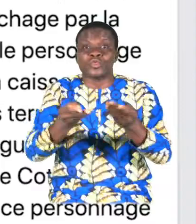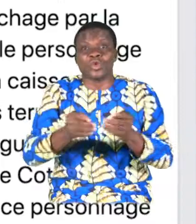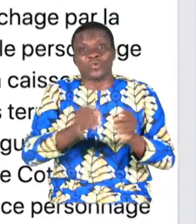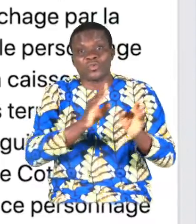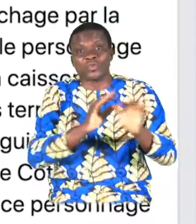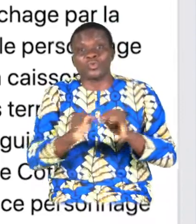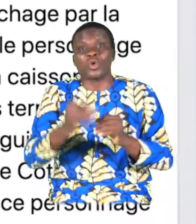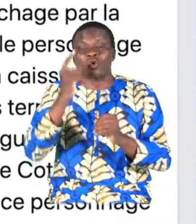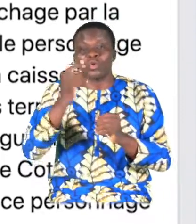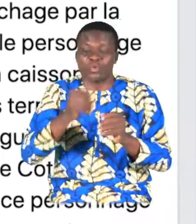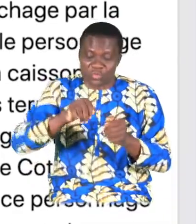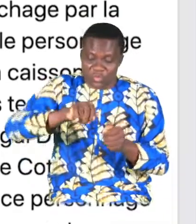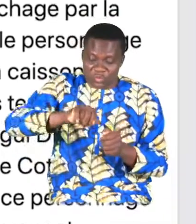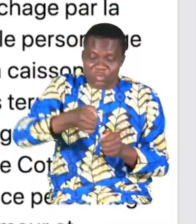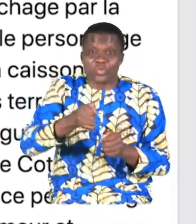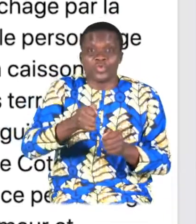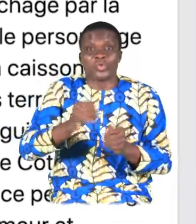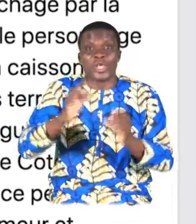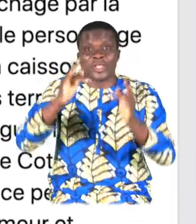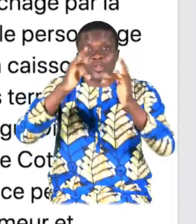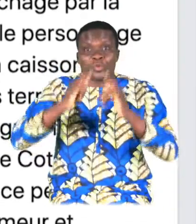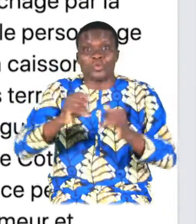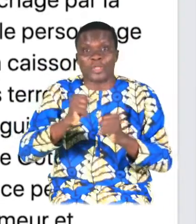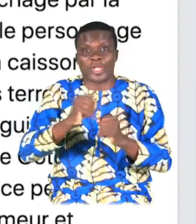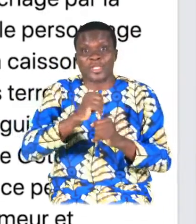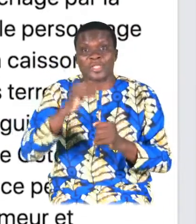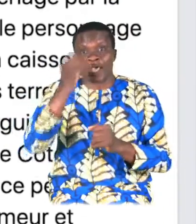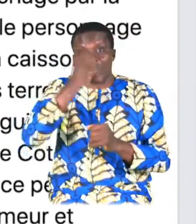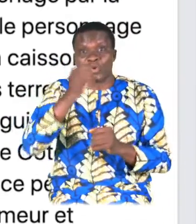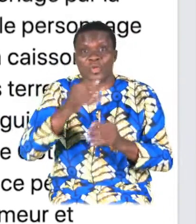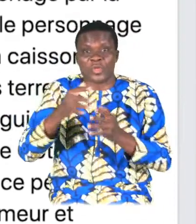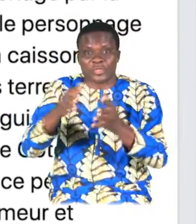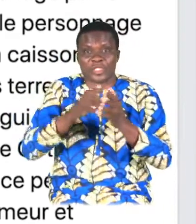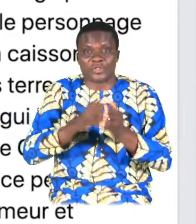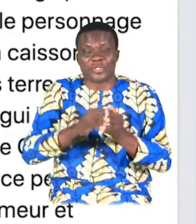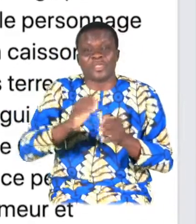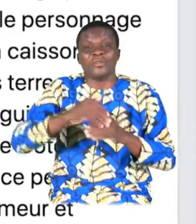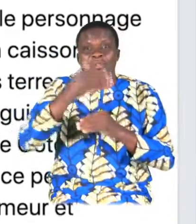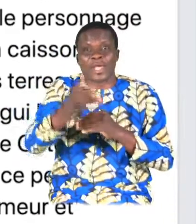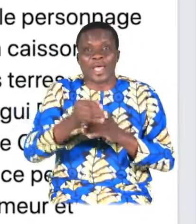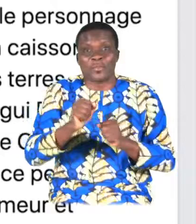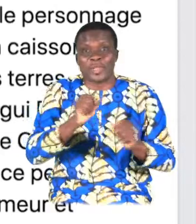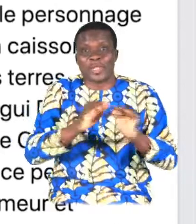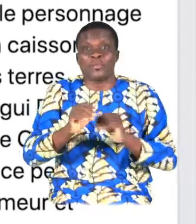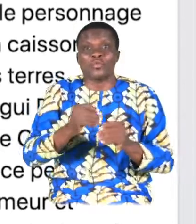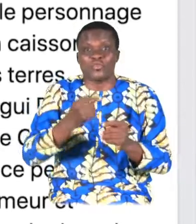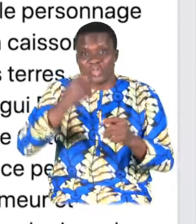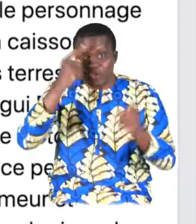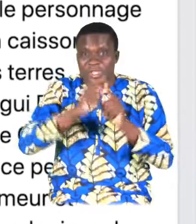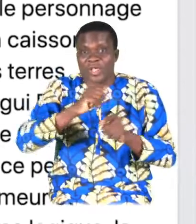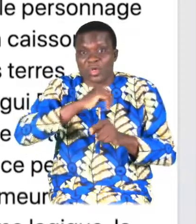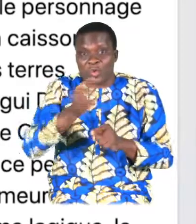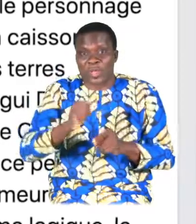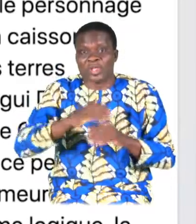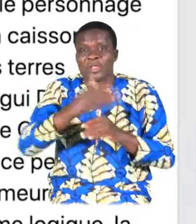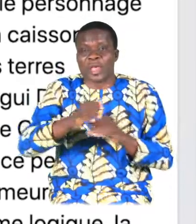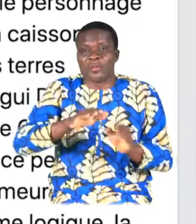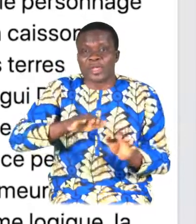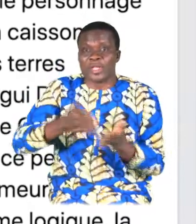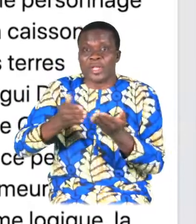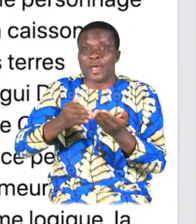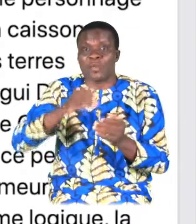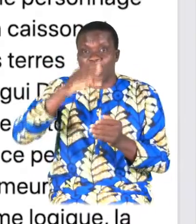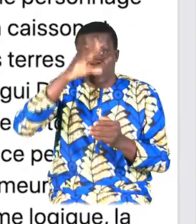de déboulonnage de monuments en Europe et aux États-Unis à la suite des mouvements de protestation après la mort de